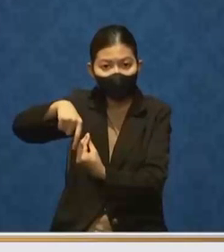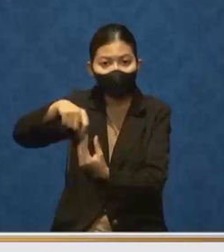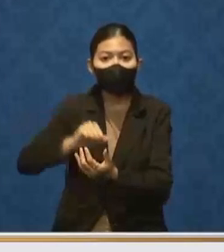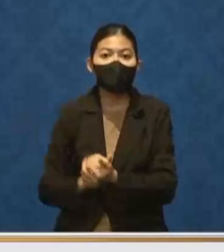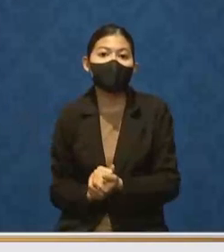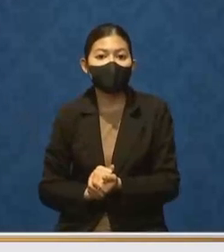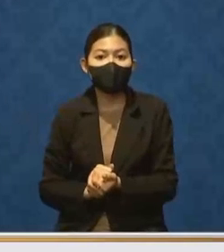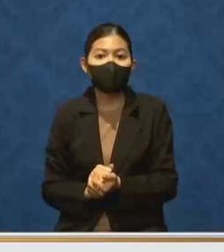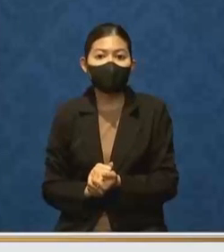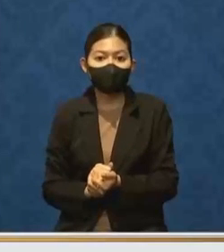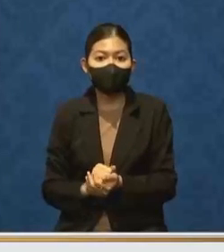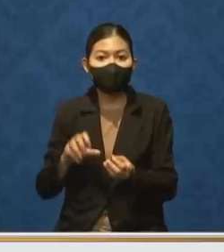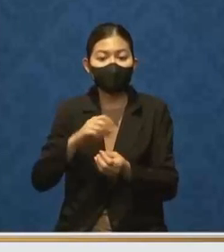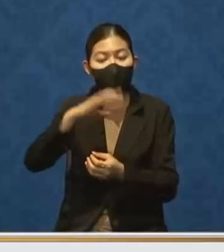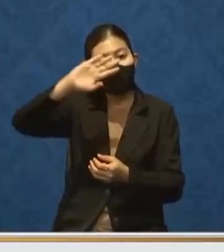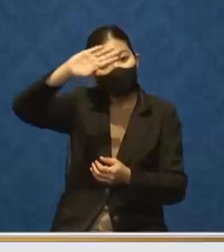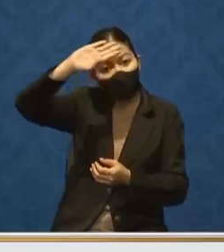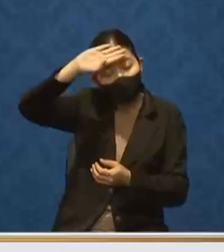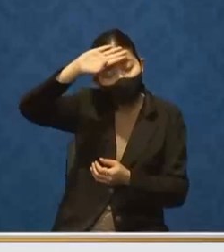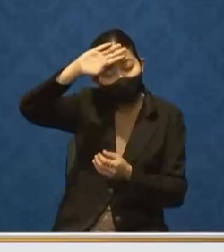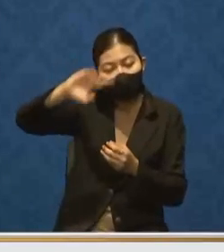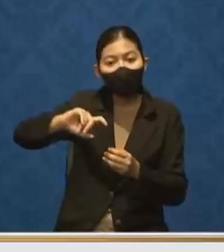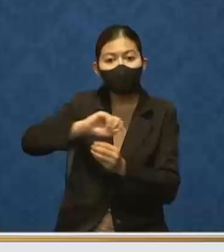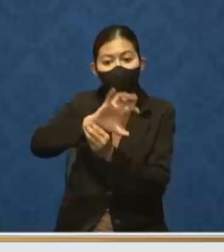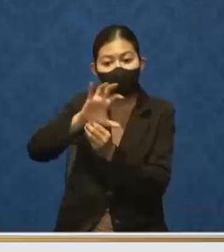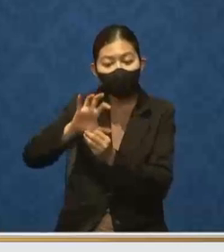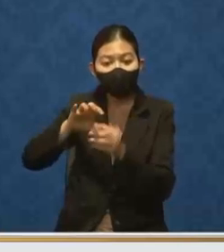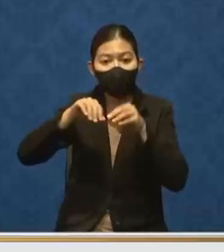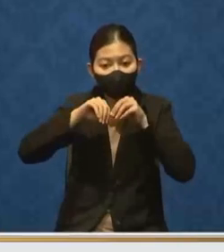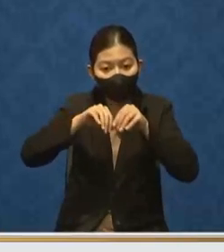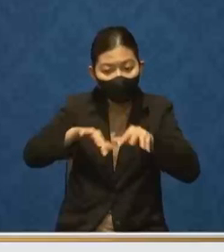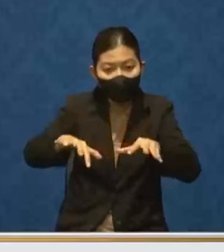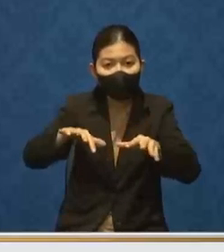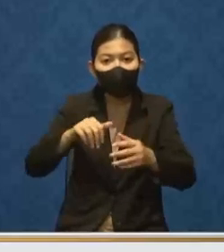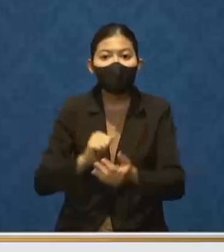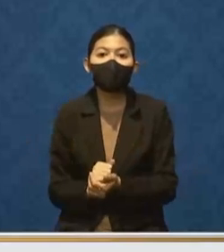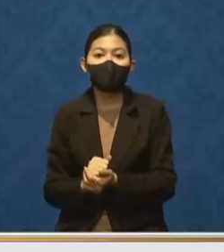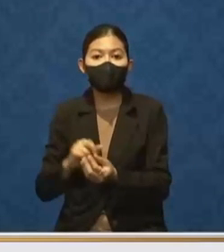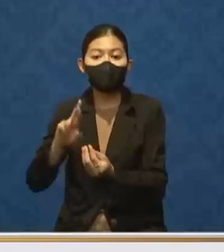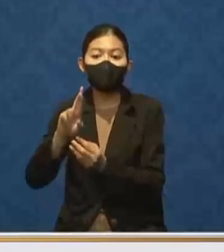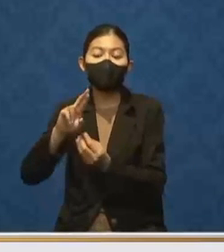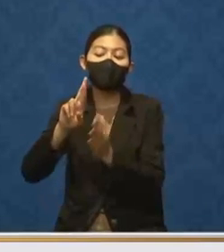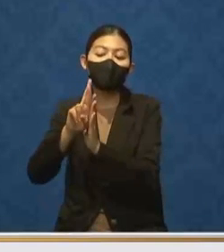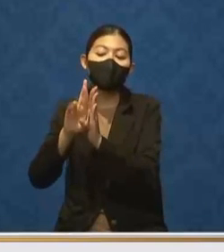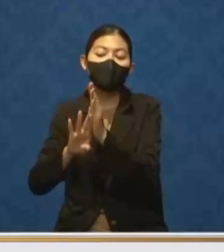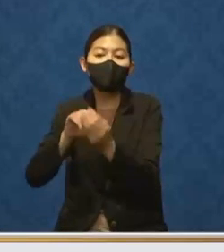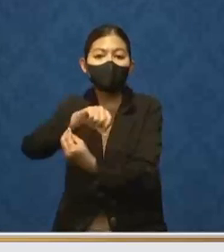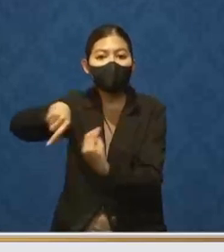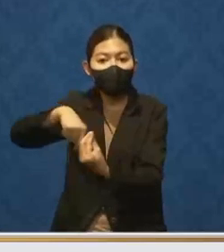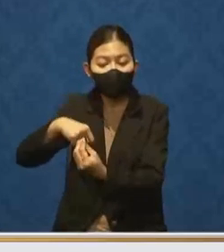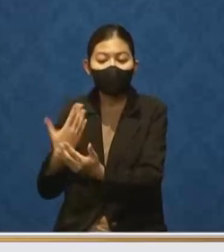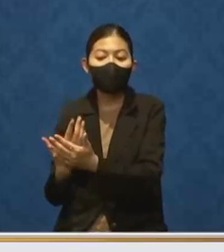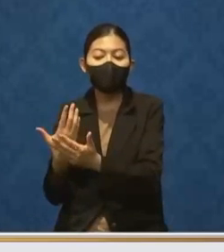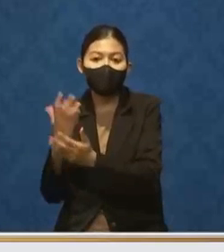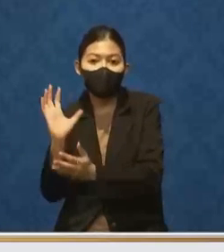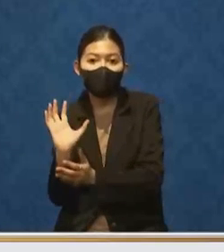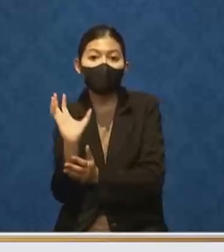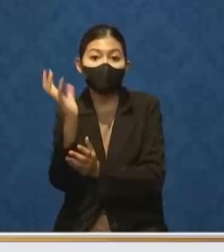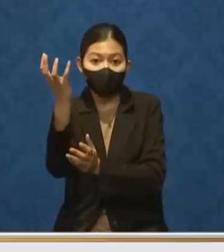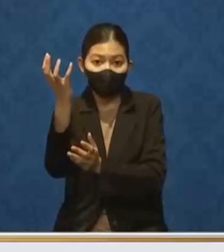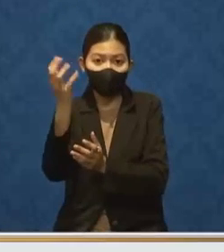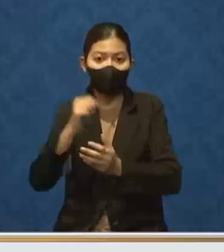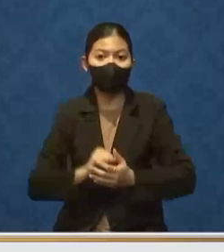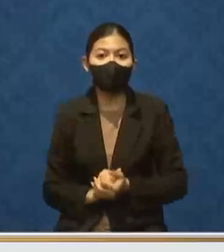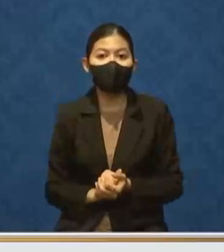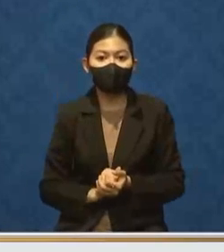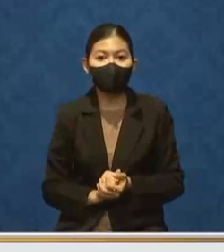พันธุ์และการระบาดของเชื้อไวรัสและความผันผวนของระบบเศรษฐกิจและการเงินโลกโดยคาดว่าอัต